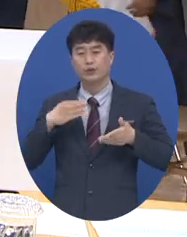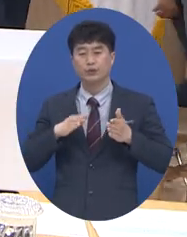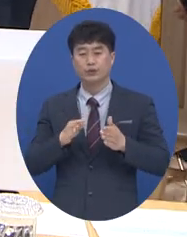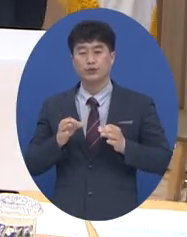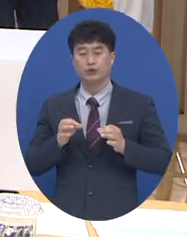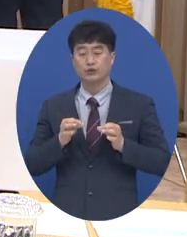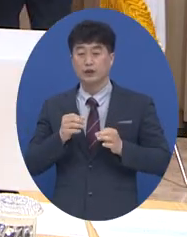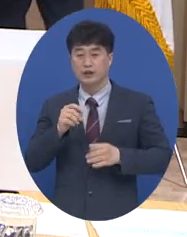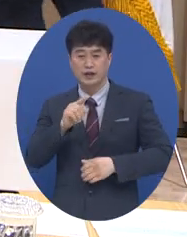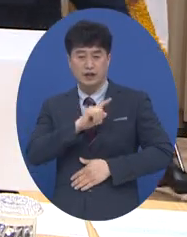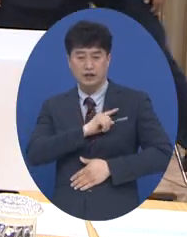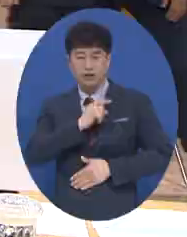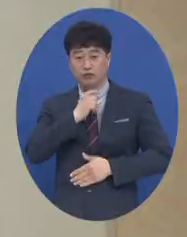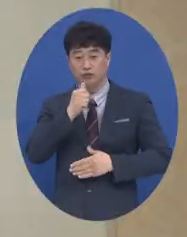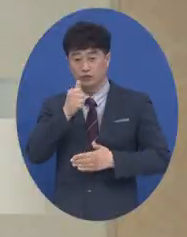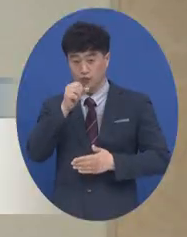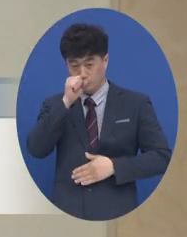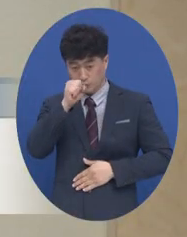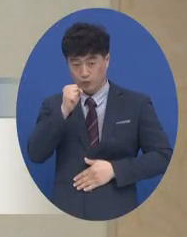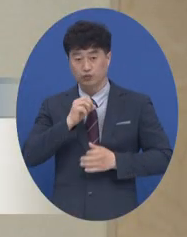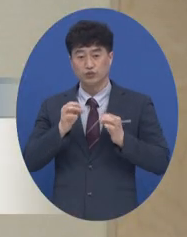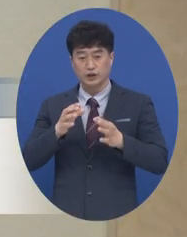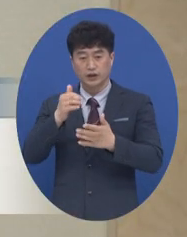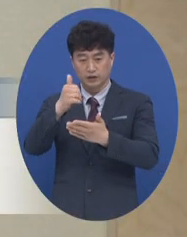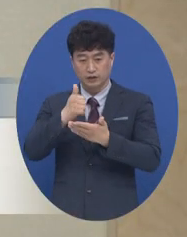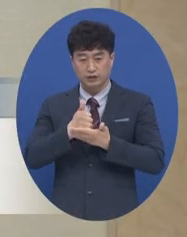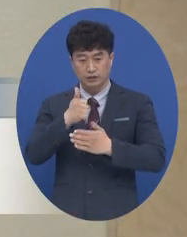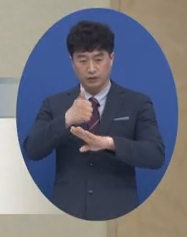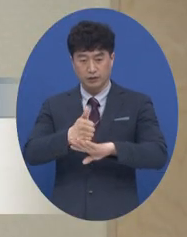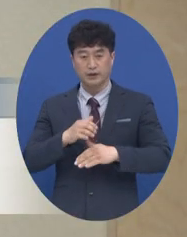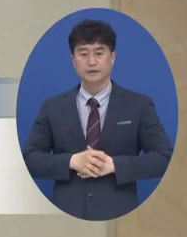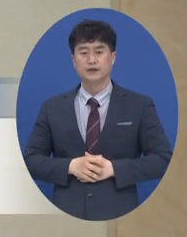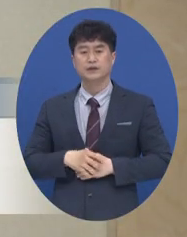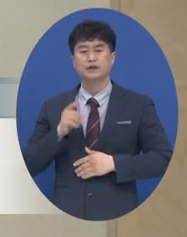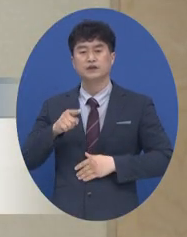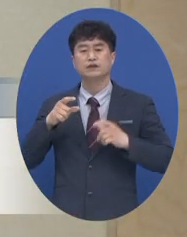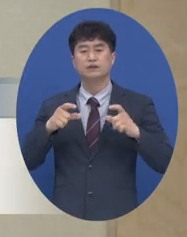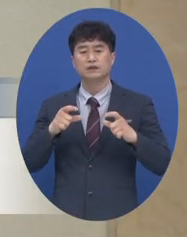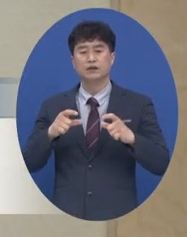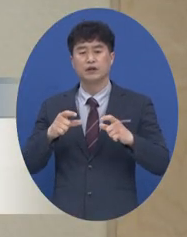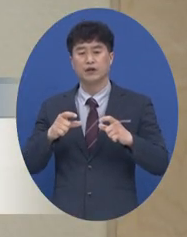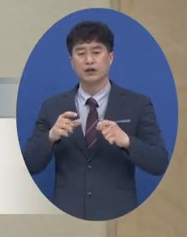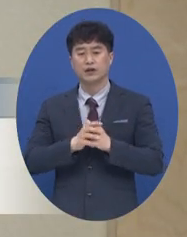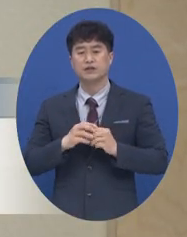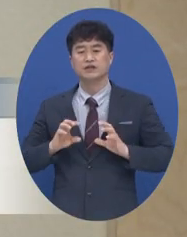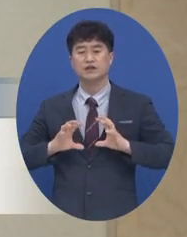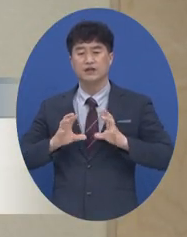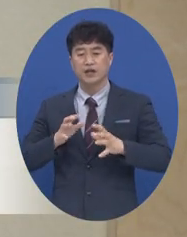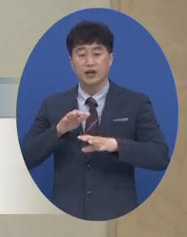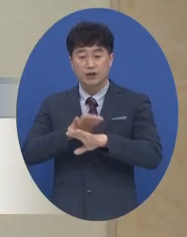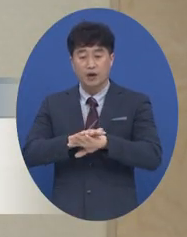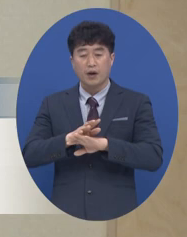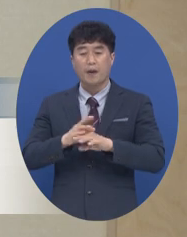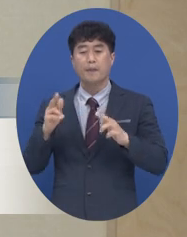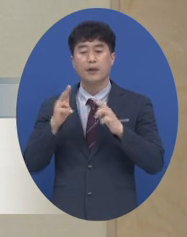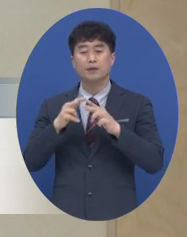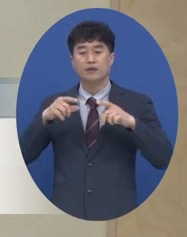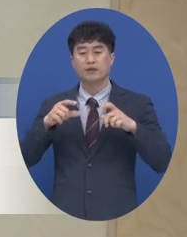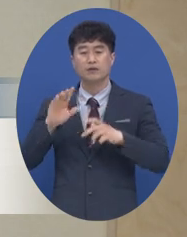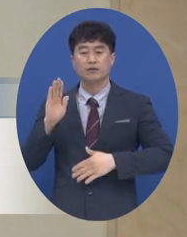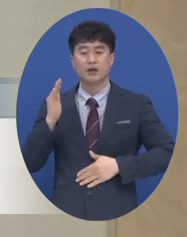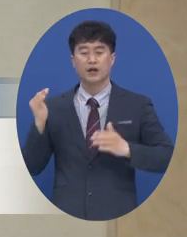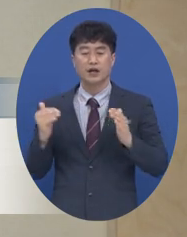꼽힙니다. 이 클러스터가 명실공히 세계적인 그런 반도체 클러스터가 될수